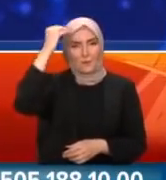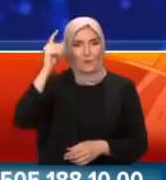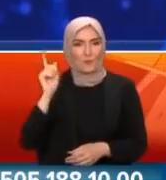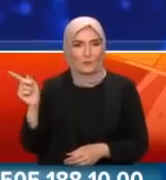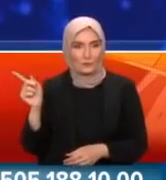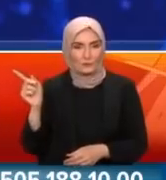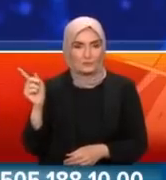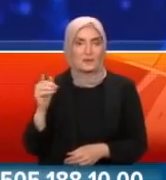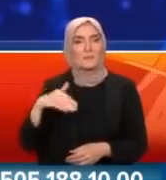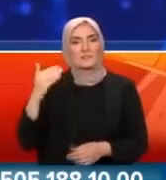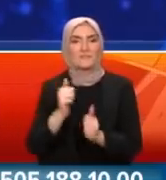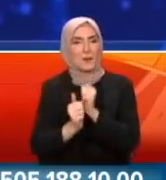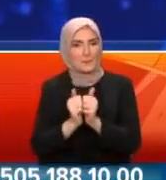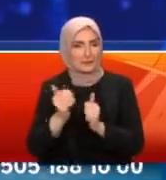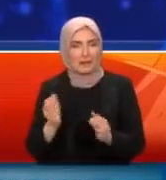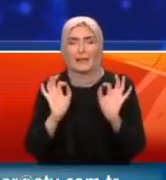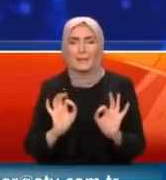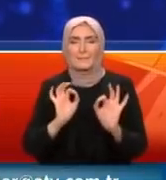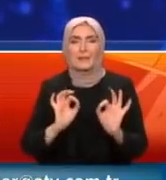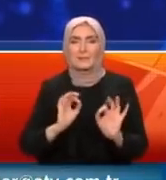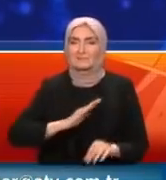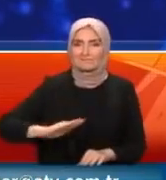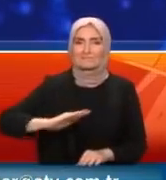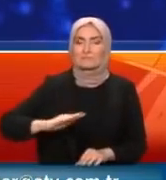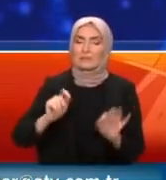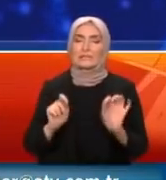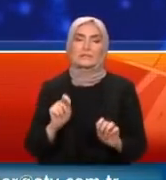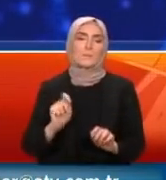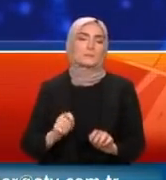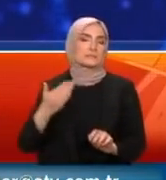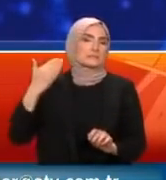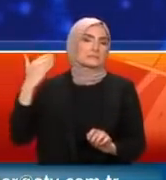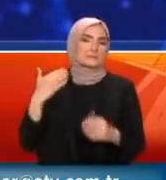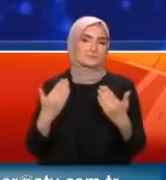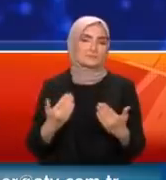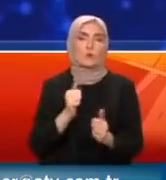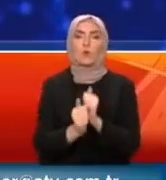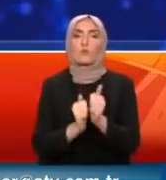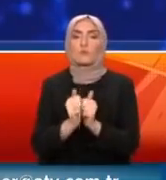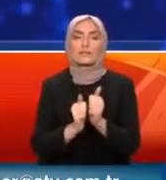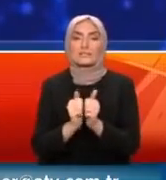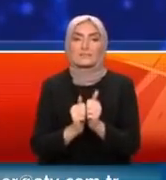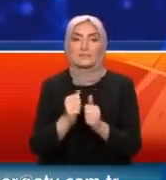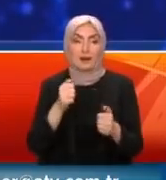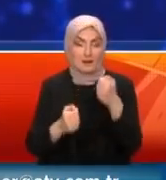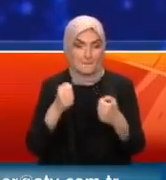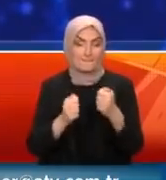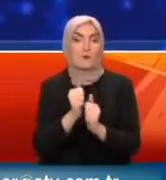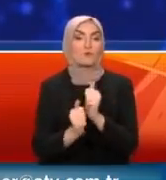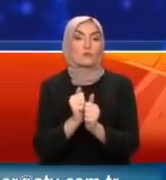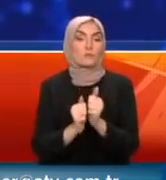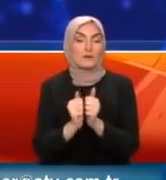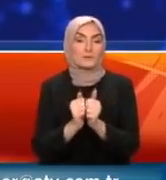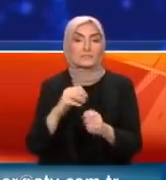hep sabote edilmiştir Otomotiv sanayinde ülkemizin önünde yeni bir yol açacak